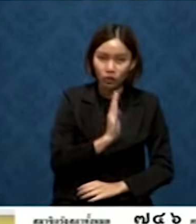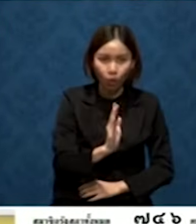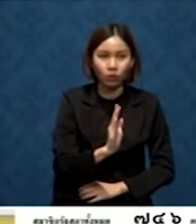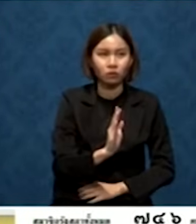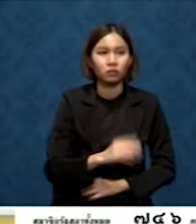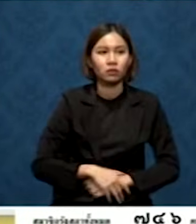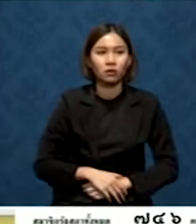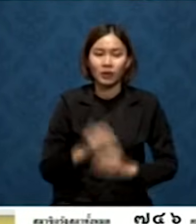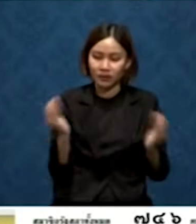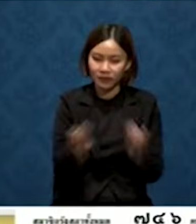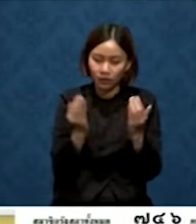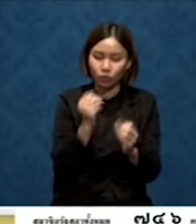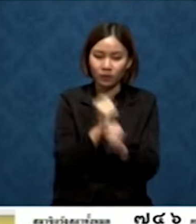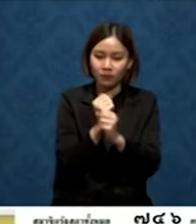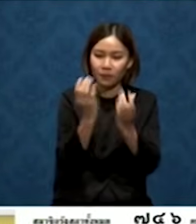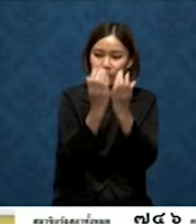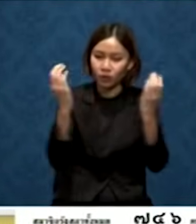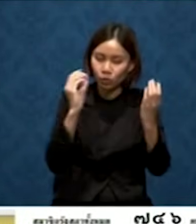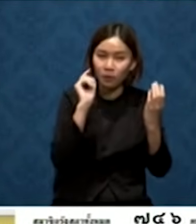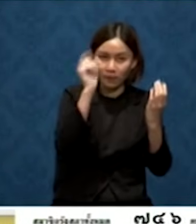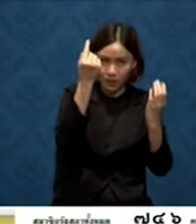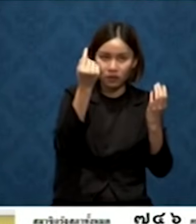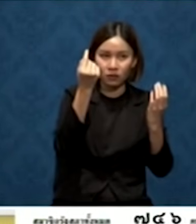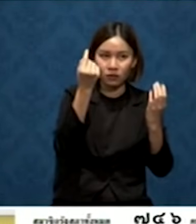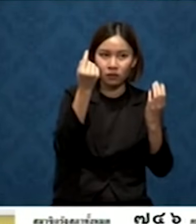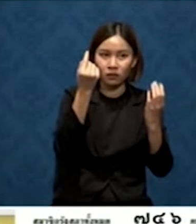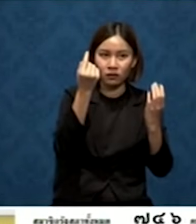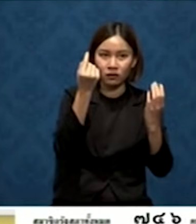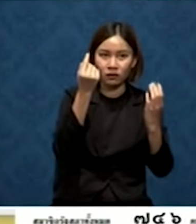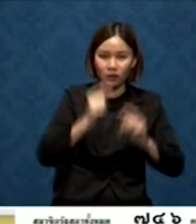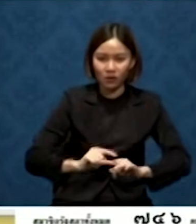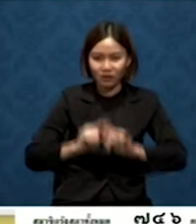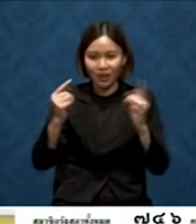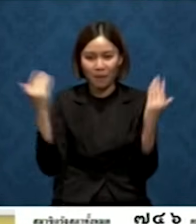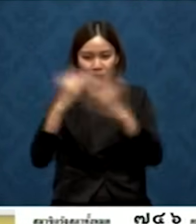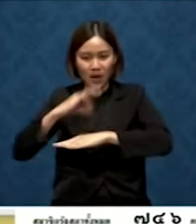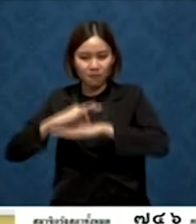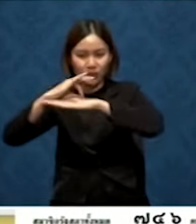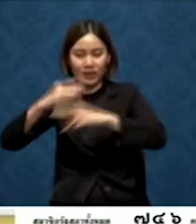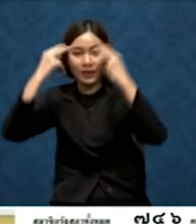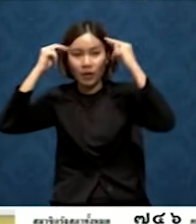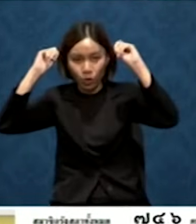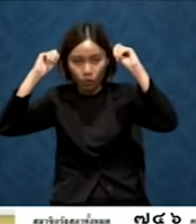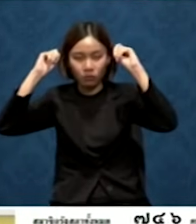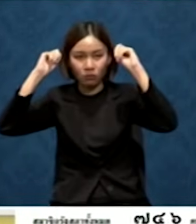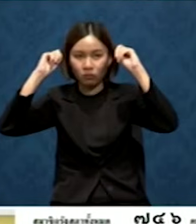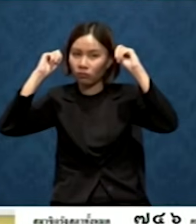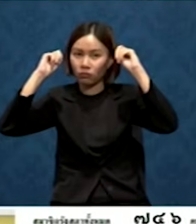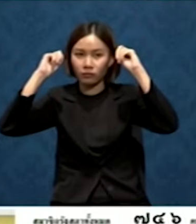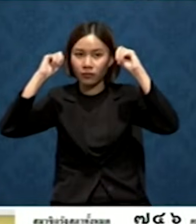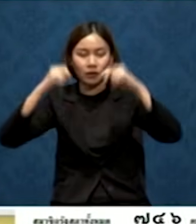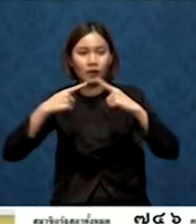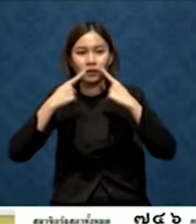มีการจัดทำรัฐธรรมนูญฉบับใหม่แต่พอท่านกลายเป็นนายกเศรษฐาครับท่านกลับไม่ให้